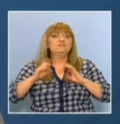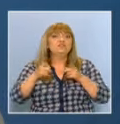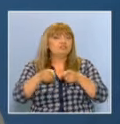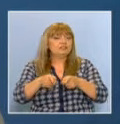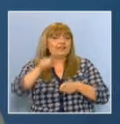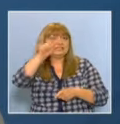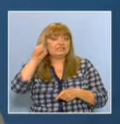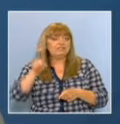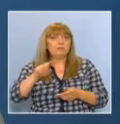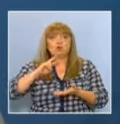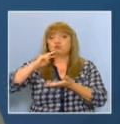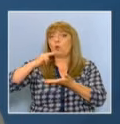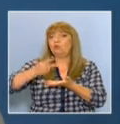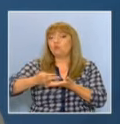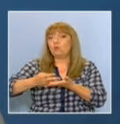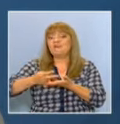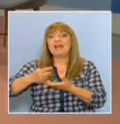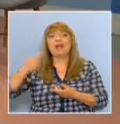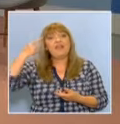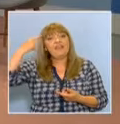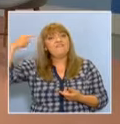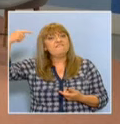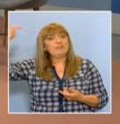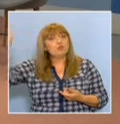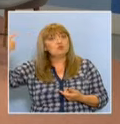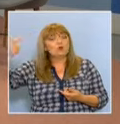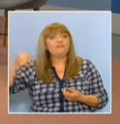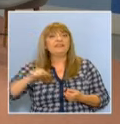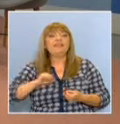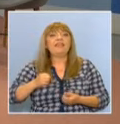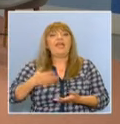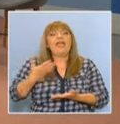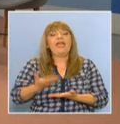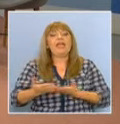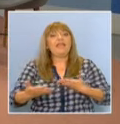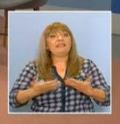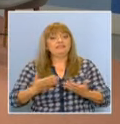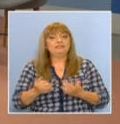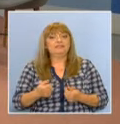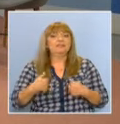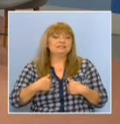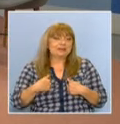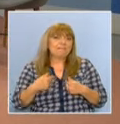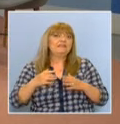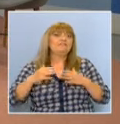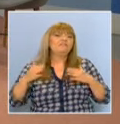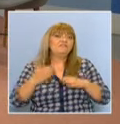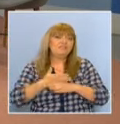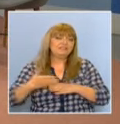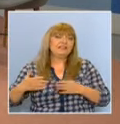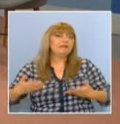отговаря философията и по-конкретно етиката. Така че за мен от една страна, нали, предметът винаги ми е бил интересен, не само етика,